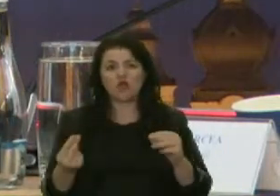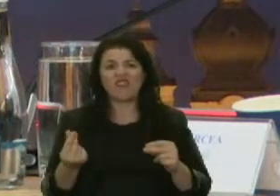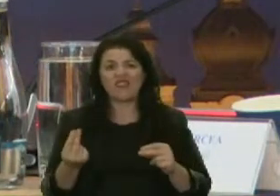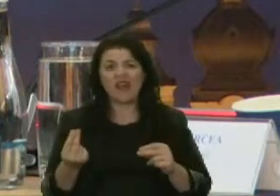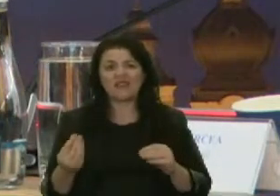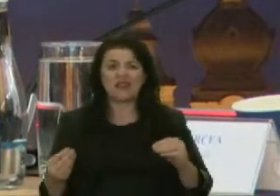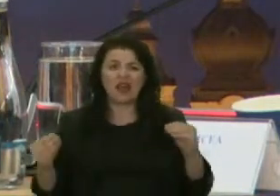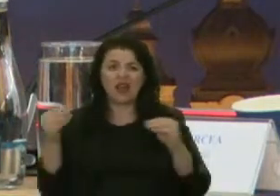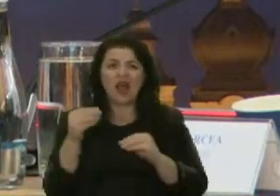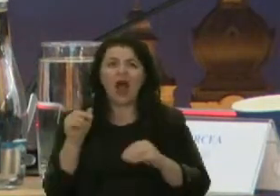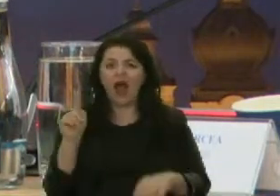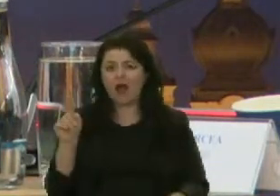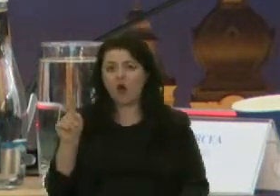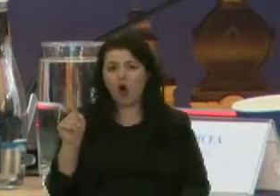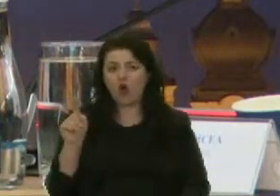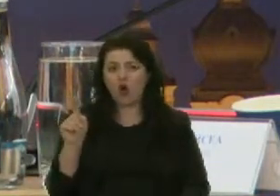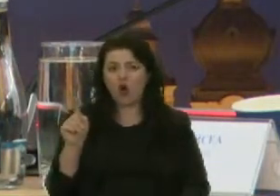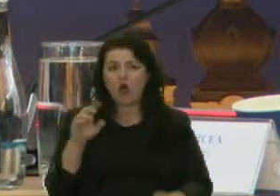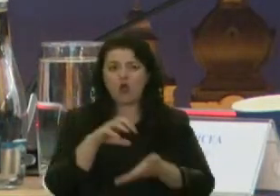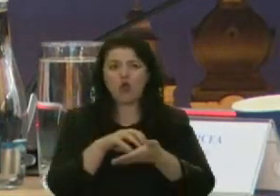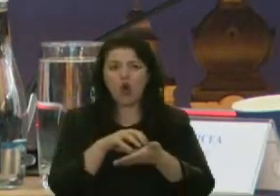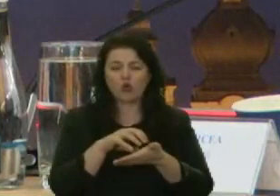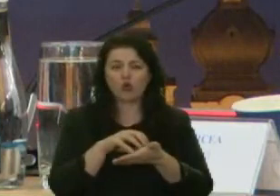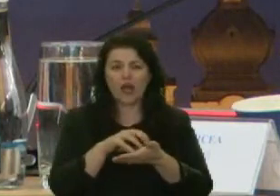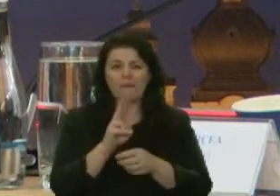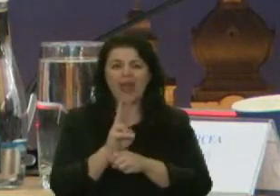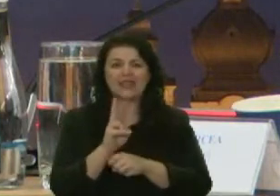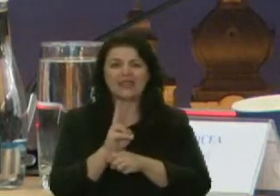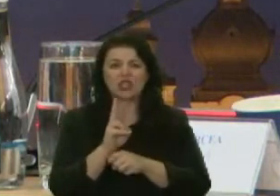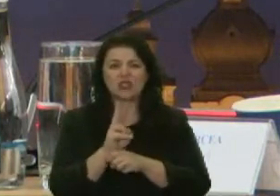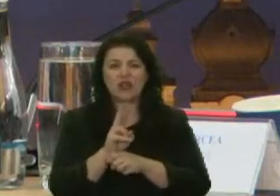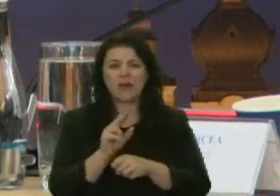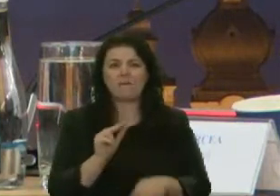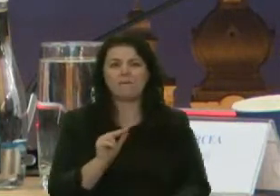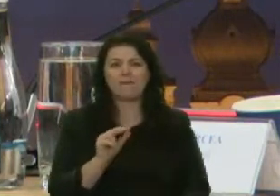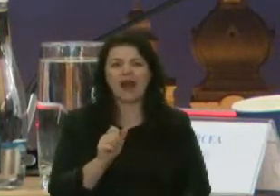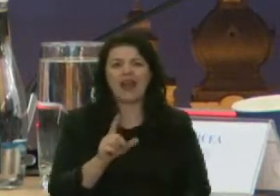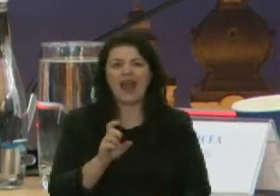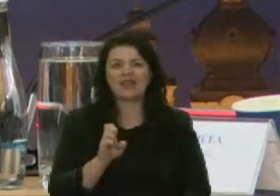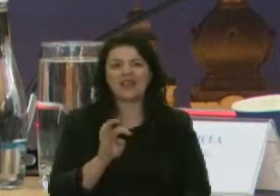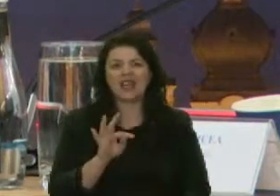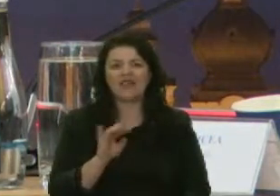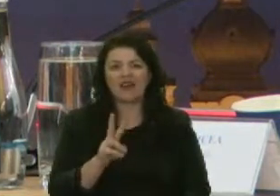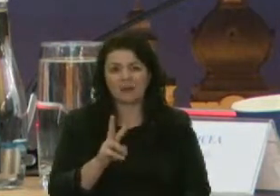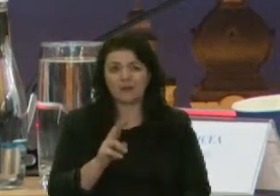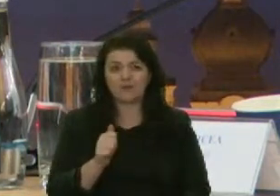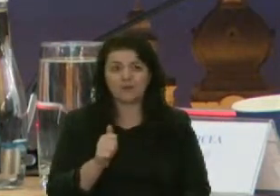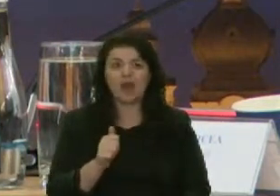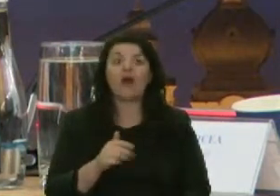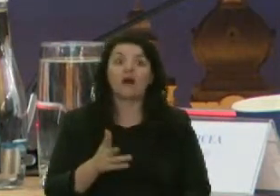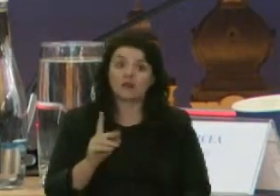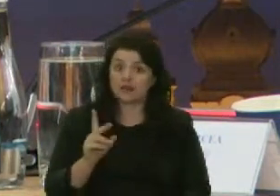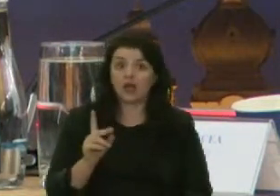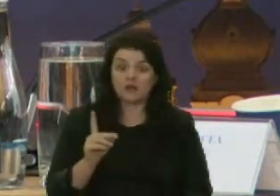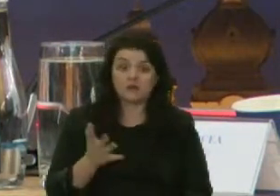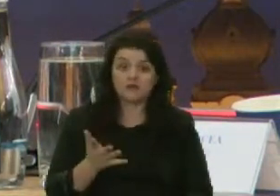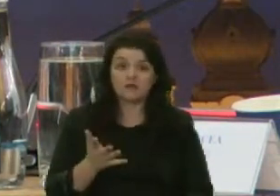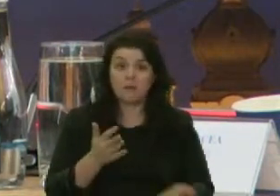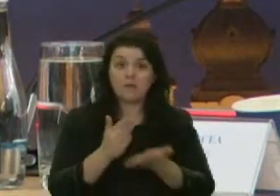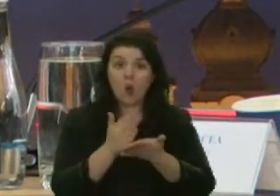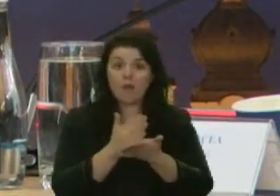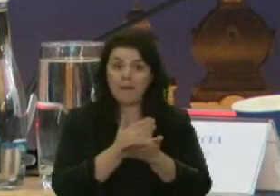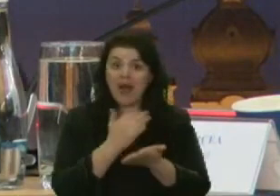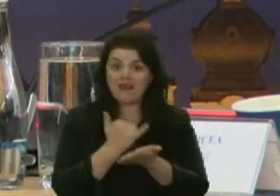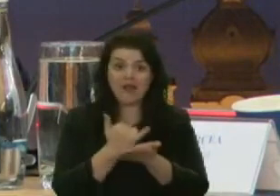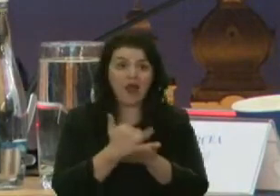primărie Să extindem acolo inclusiv locurile pentru îngrijirile paliative Deci Problema este reală nu văd ați necesar niciun amendament pentru că